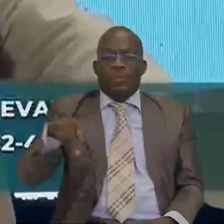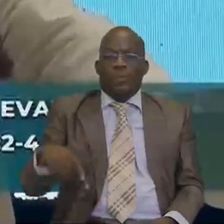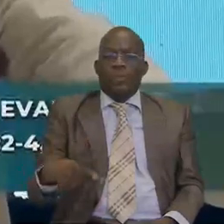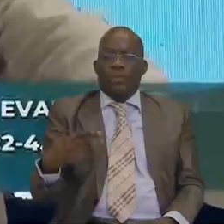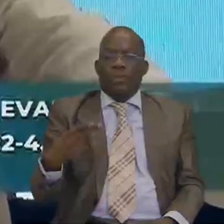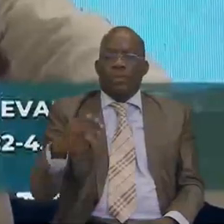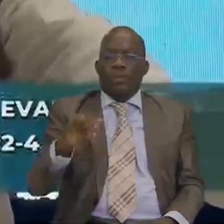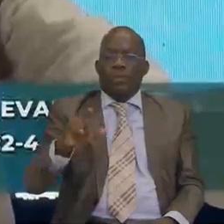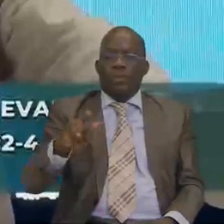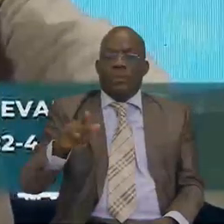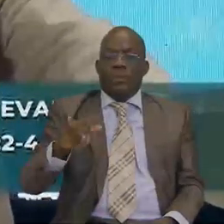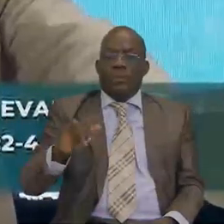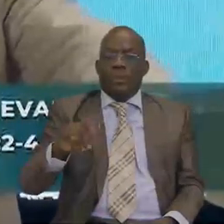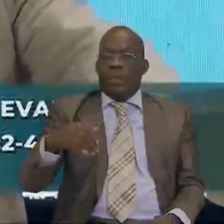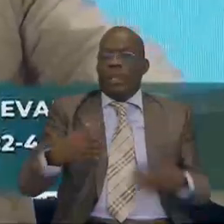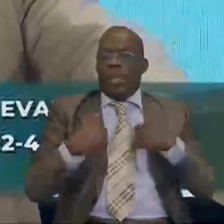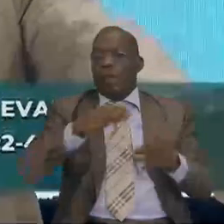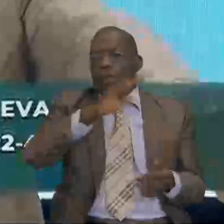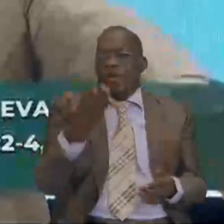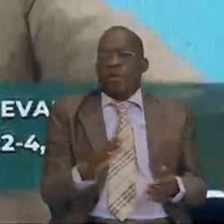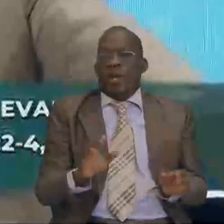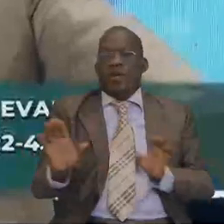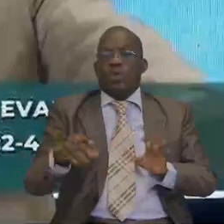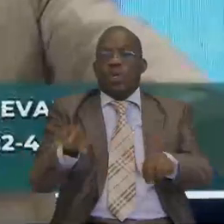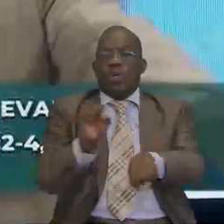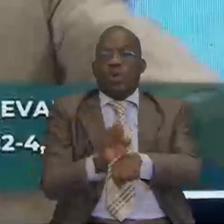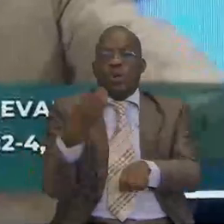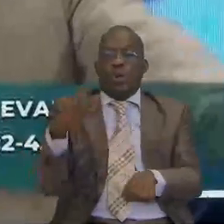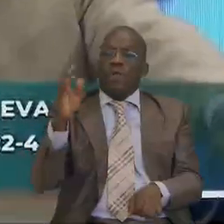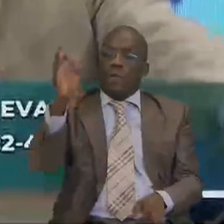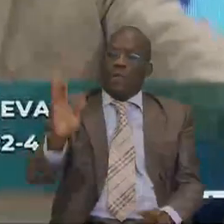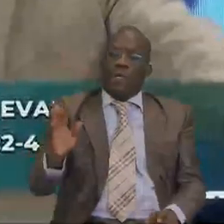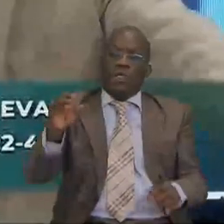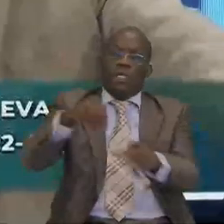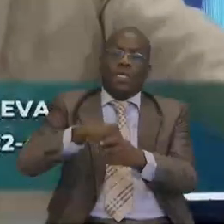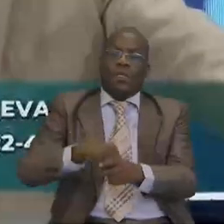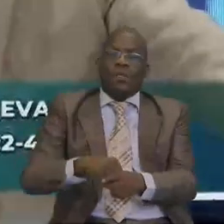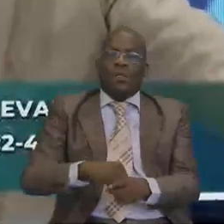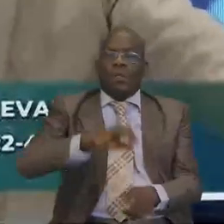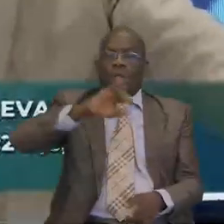Philippe n'avait jamais occupé la position d'un évangéliste quand il était à Jérusalem.